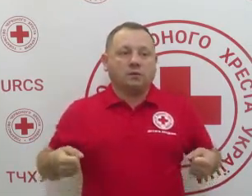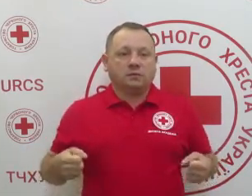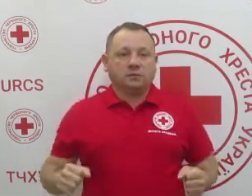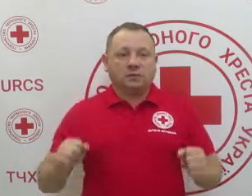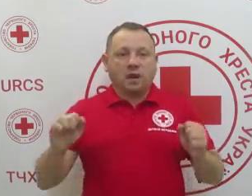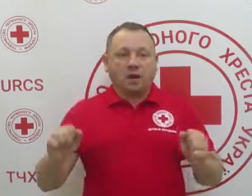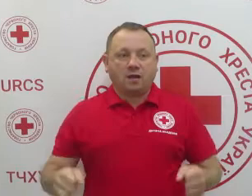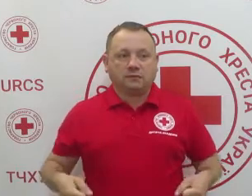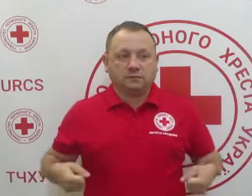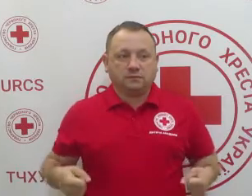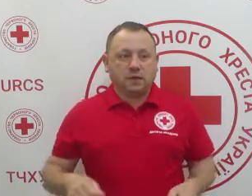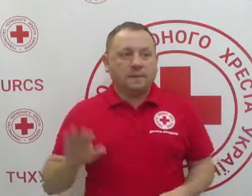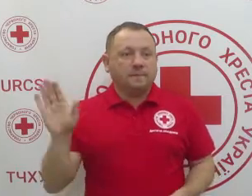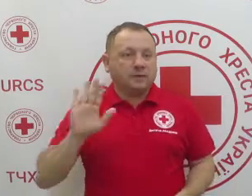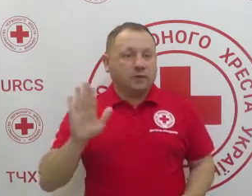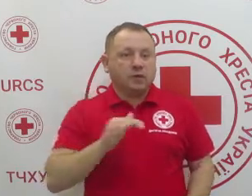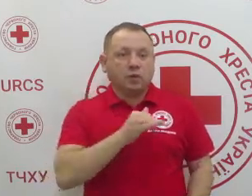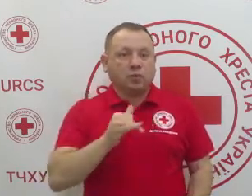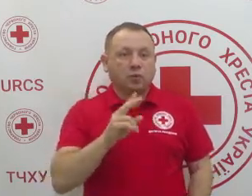Гойдак, юху!